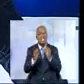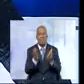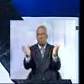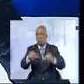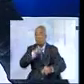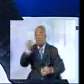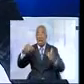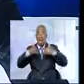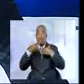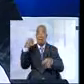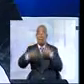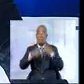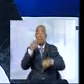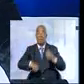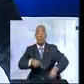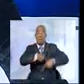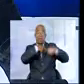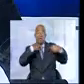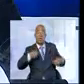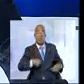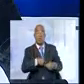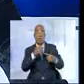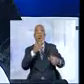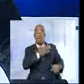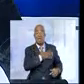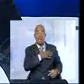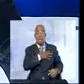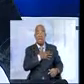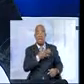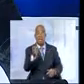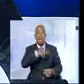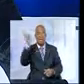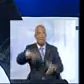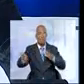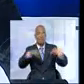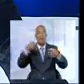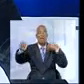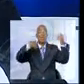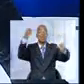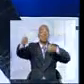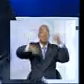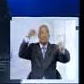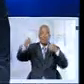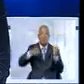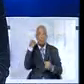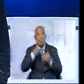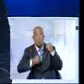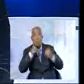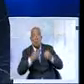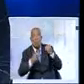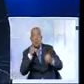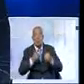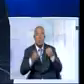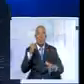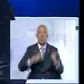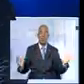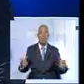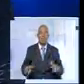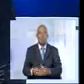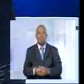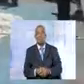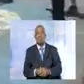de la campagne organisée par la Fondation des maladies du cœur de Côte d'Ivoire pour inviter tout le monde à faire le sport. Francis